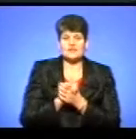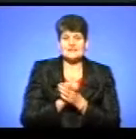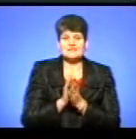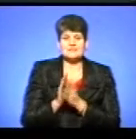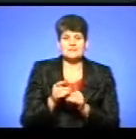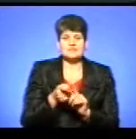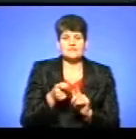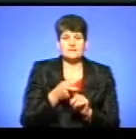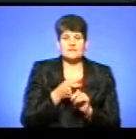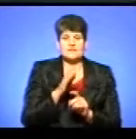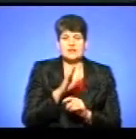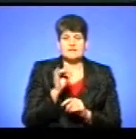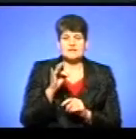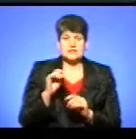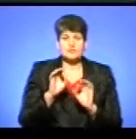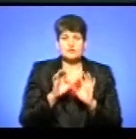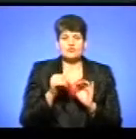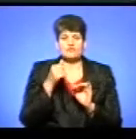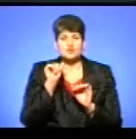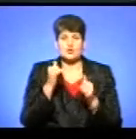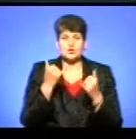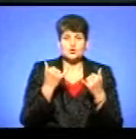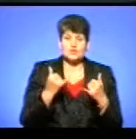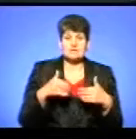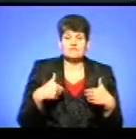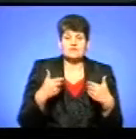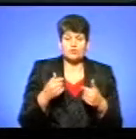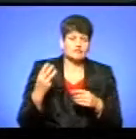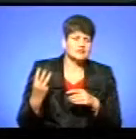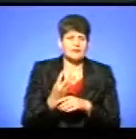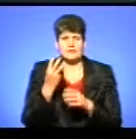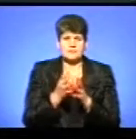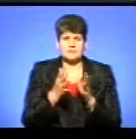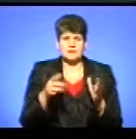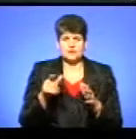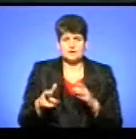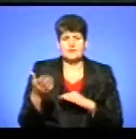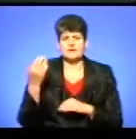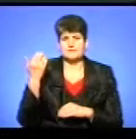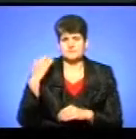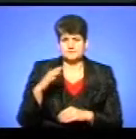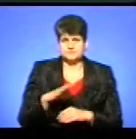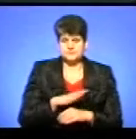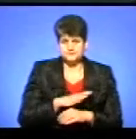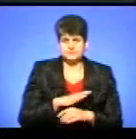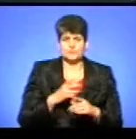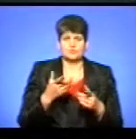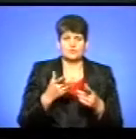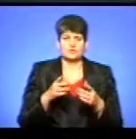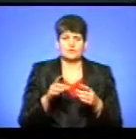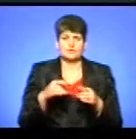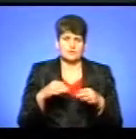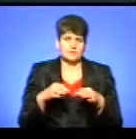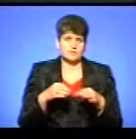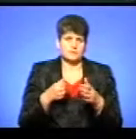зв'язок» Віталій Васильків розповів, що вчора і сьогодні до них звернулося втричі більше людей, ніж до підвищення вартості проїзду у громадському